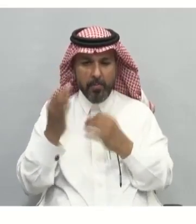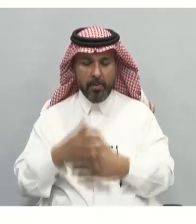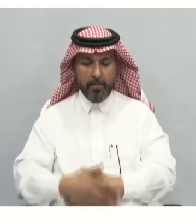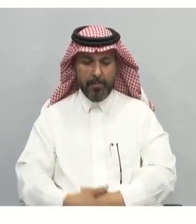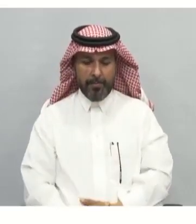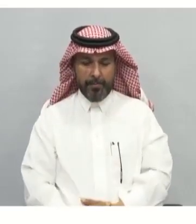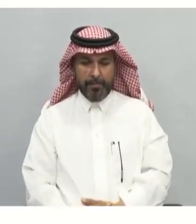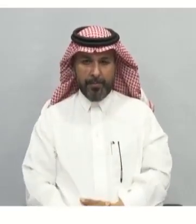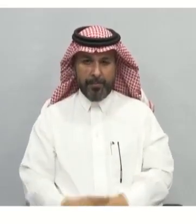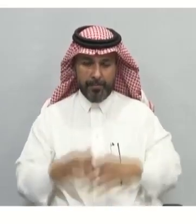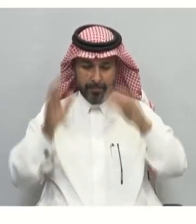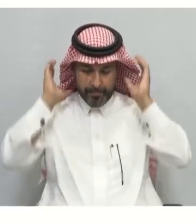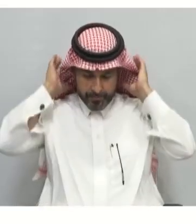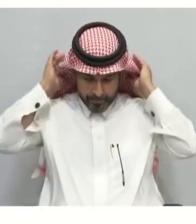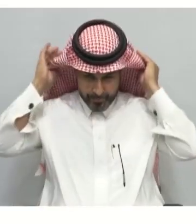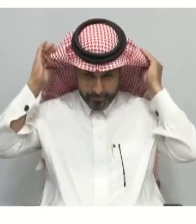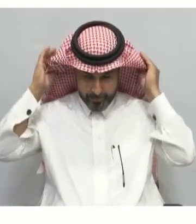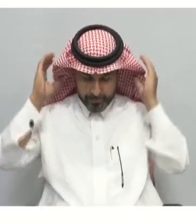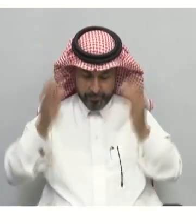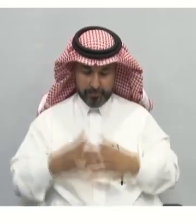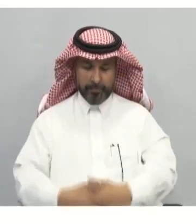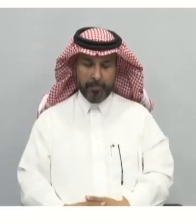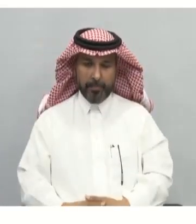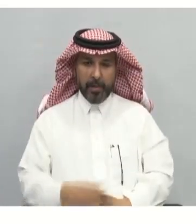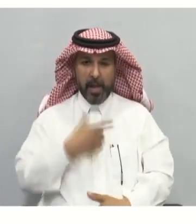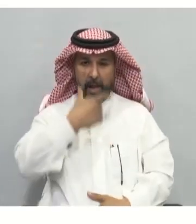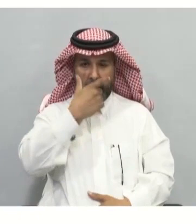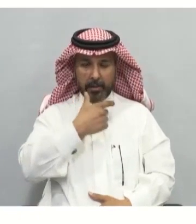العظيمه الحديث التاسع في صفحه